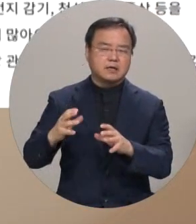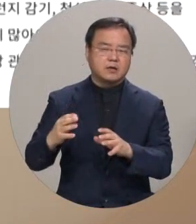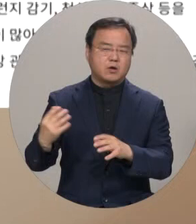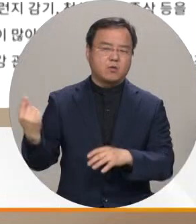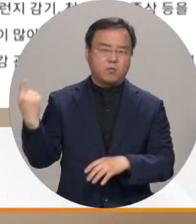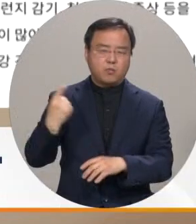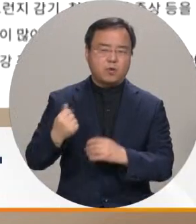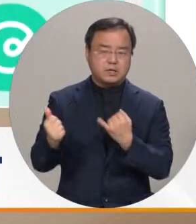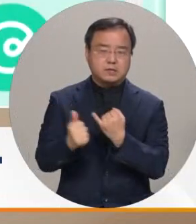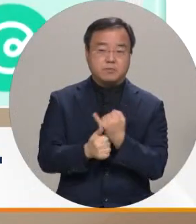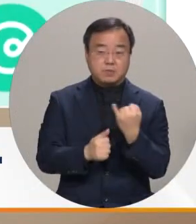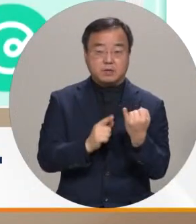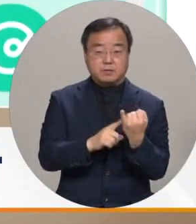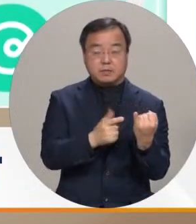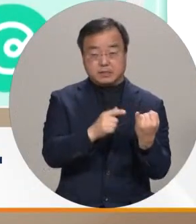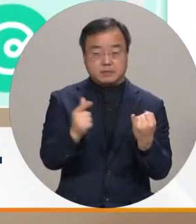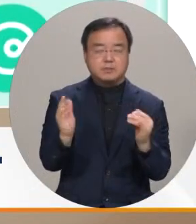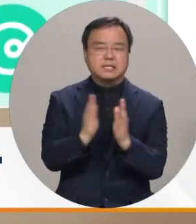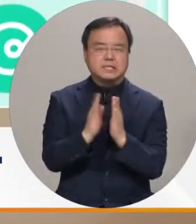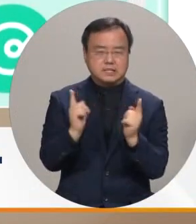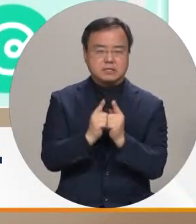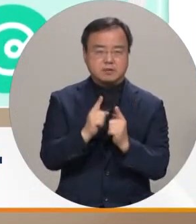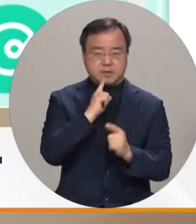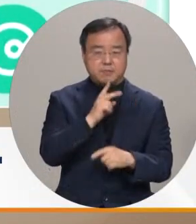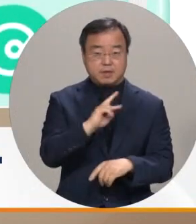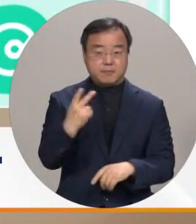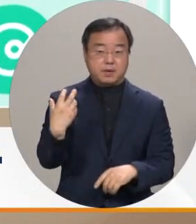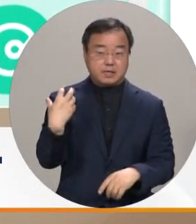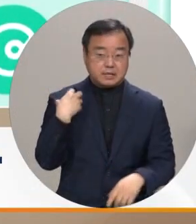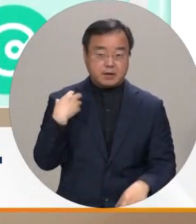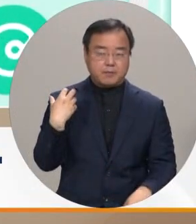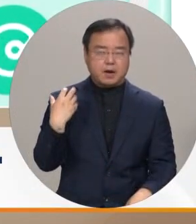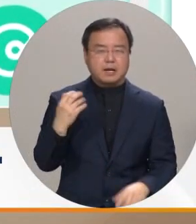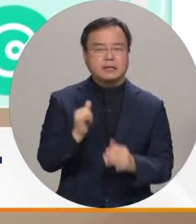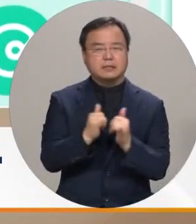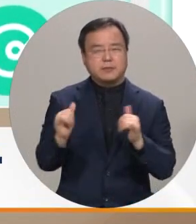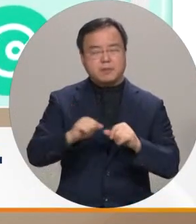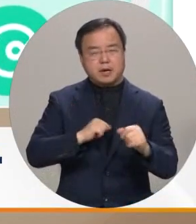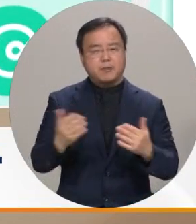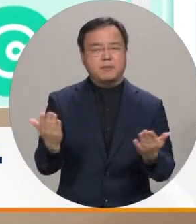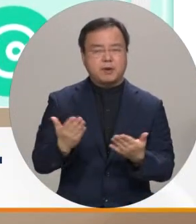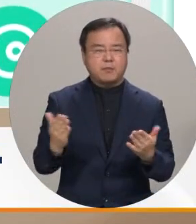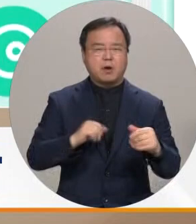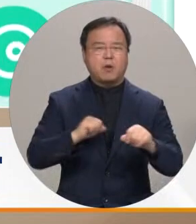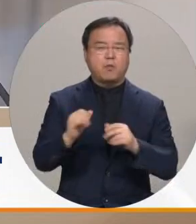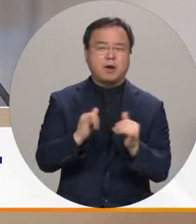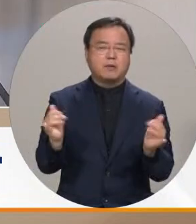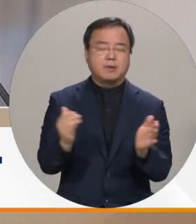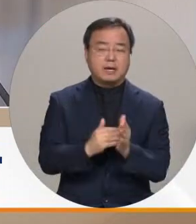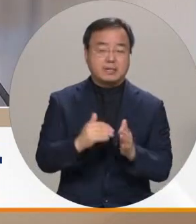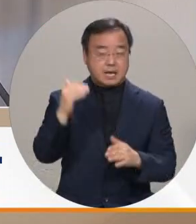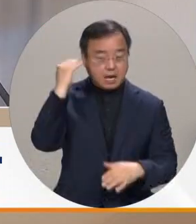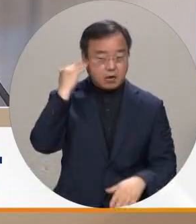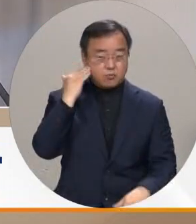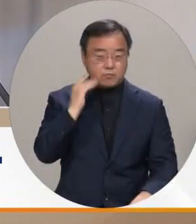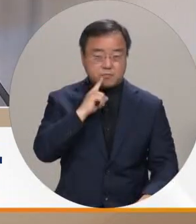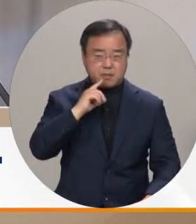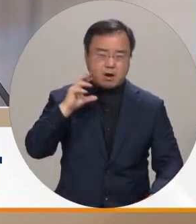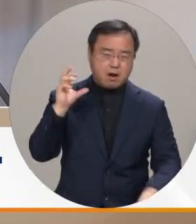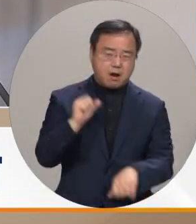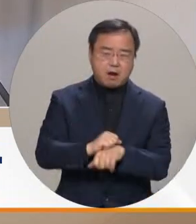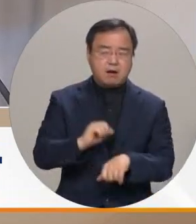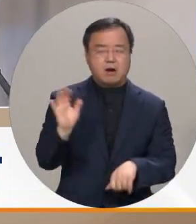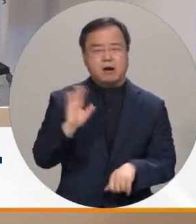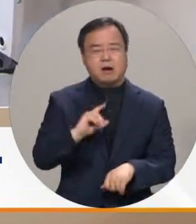직접이 번역 업무를 맡았다고 하는데요 그런데 아무래도 사람이 하는 일이고 활동가들 역시 한국어가 유창한게 아니어서